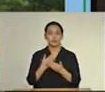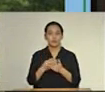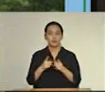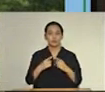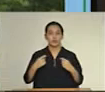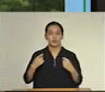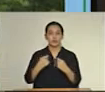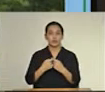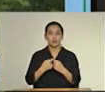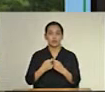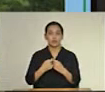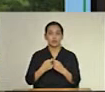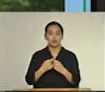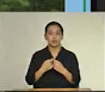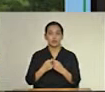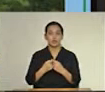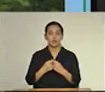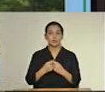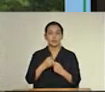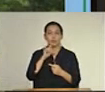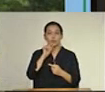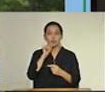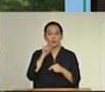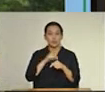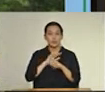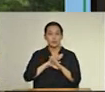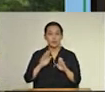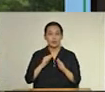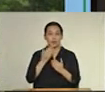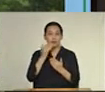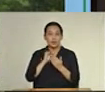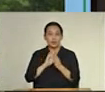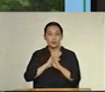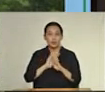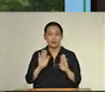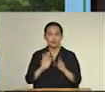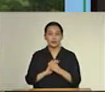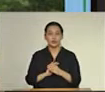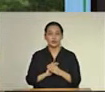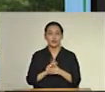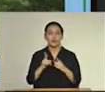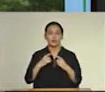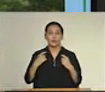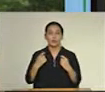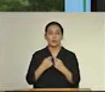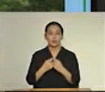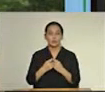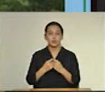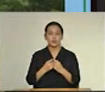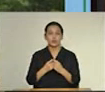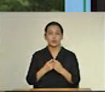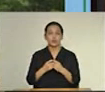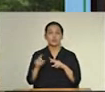qushlarga ta'sir etmasdan turib, yani yashash tarziga xalaqit qilmasdan turib, bu organizm o'rganib chiqadi.